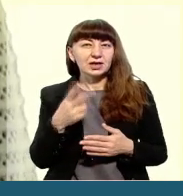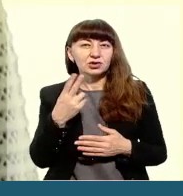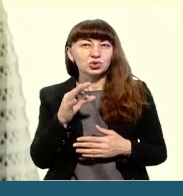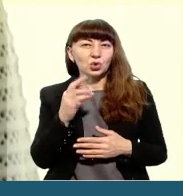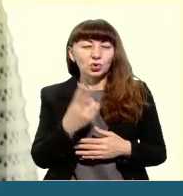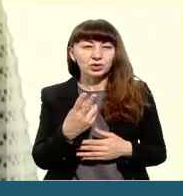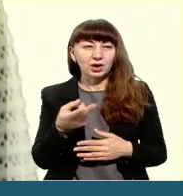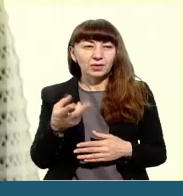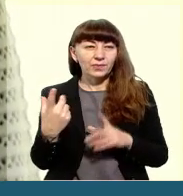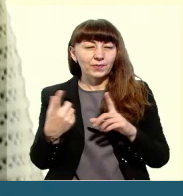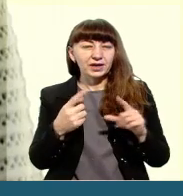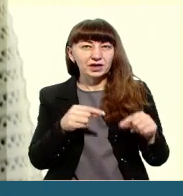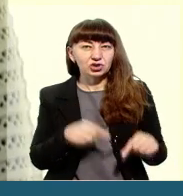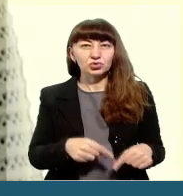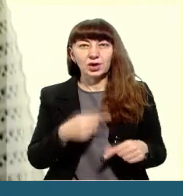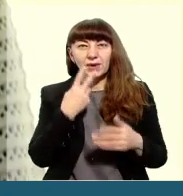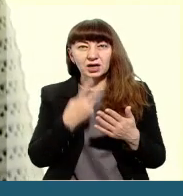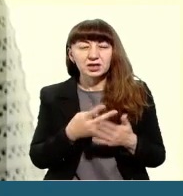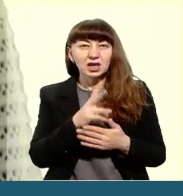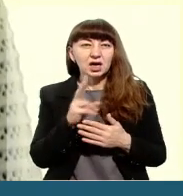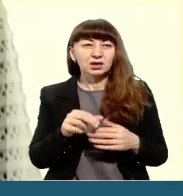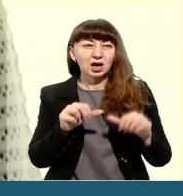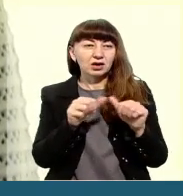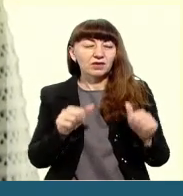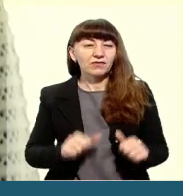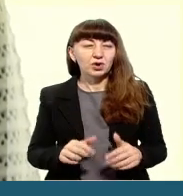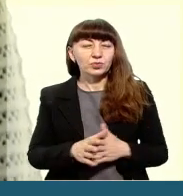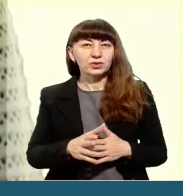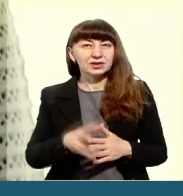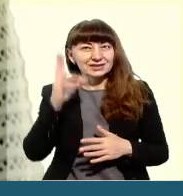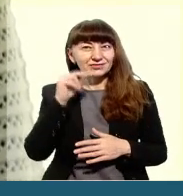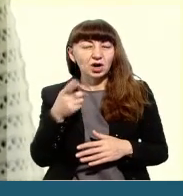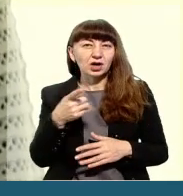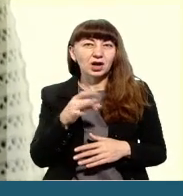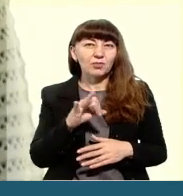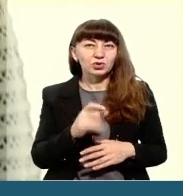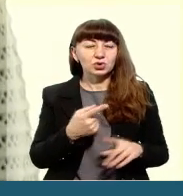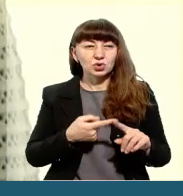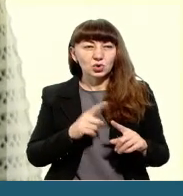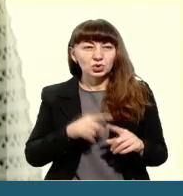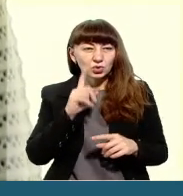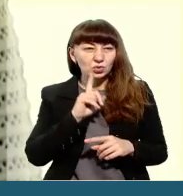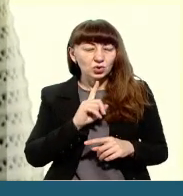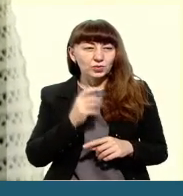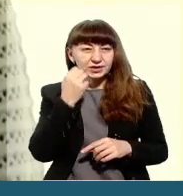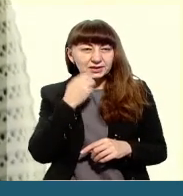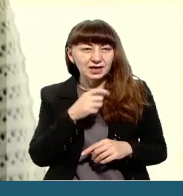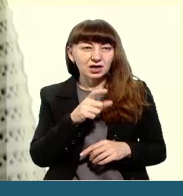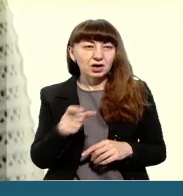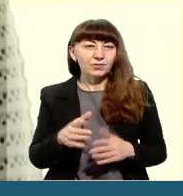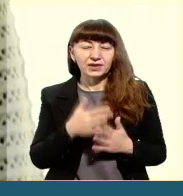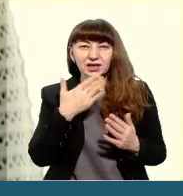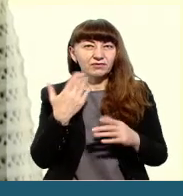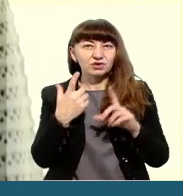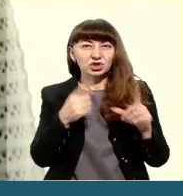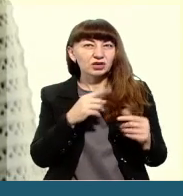ЦОНА пришли, показали нам эту работу. Цифровую грамотность, то, что нам удобно, очень удобно старым, особенно людям, не